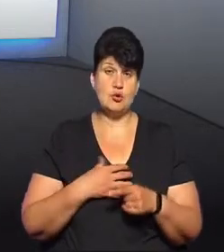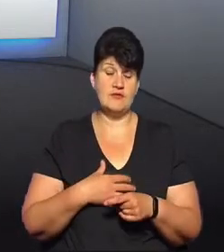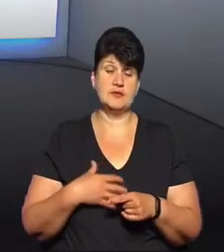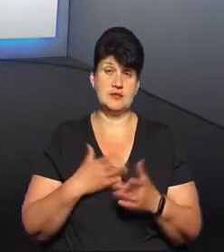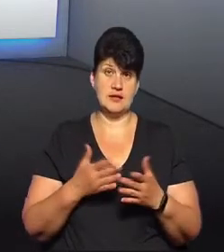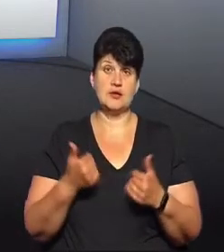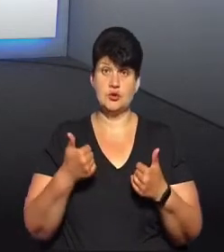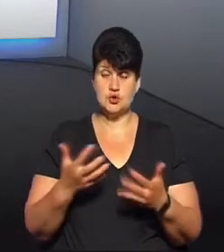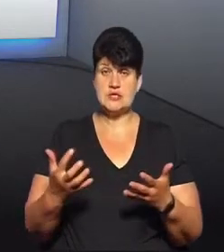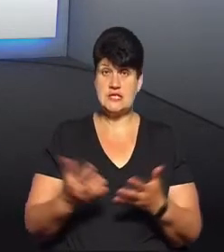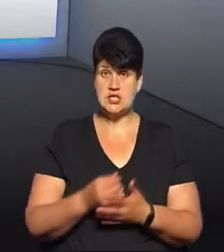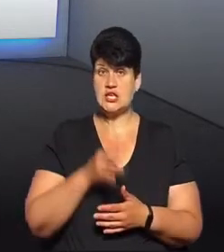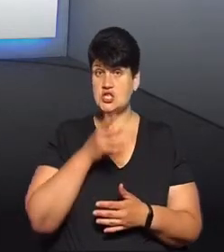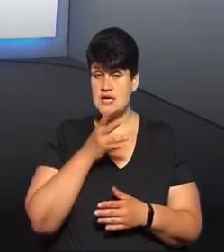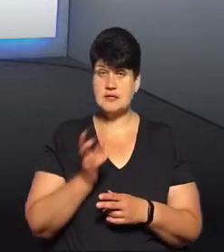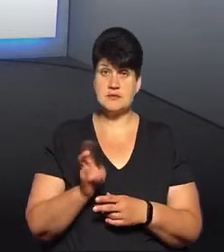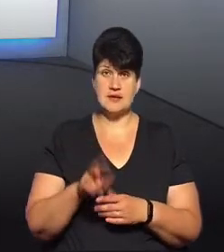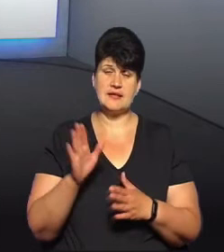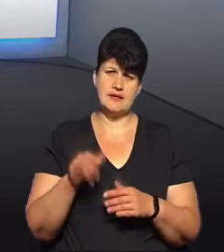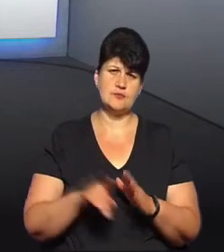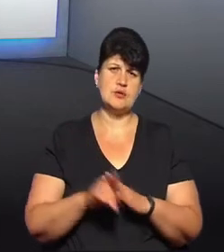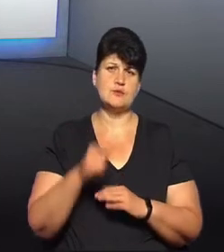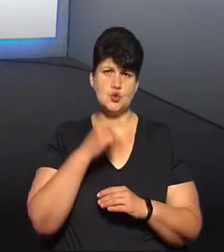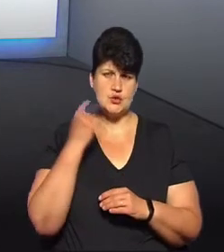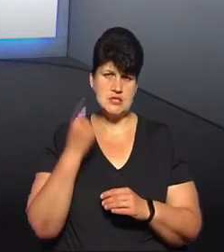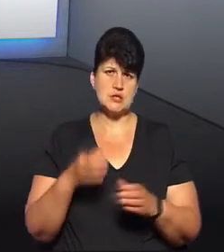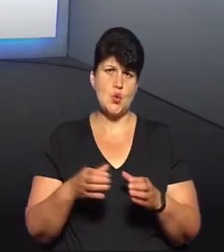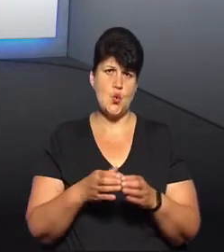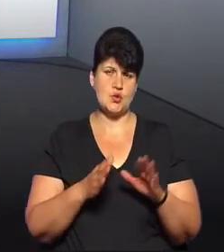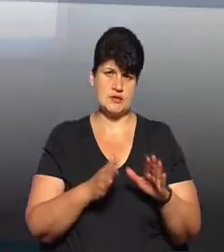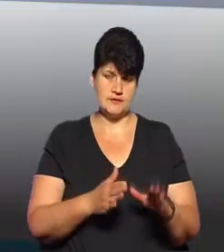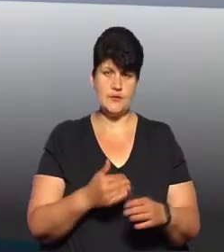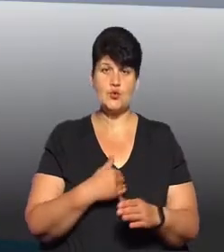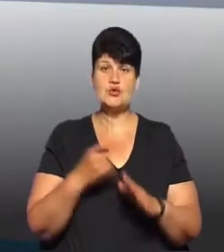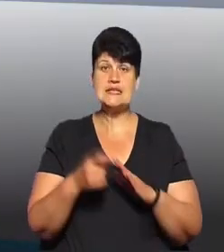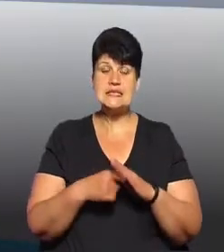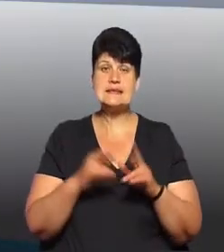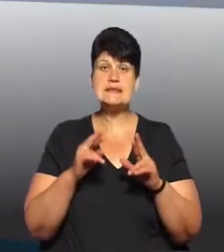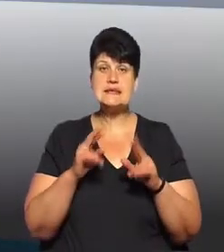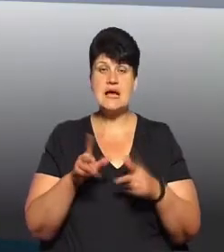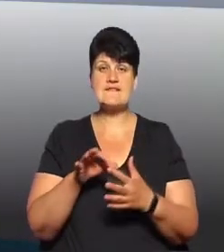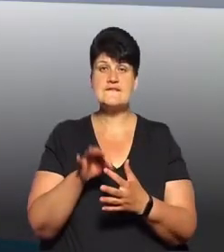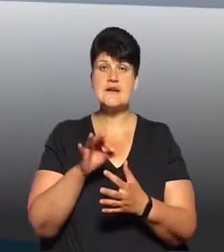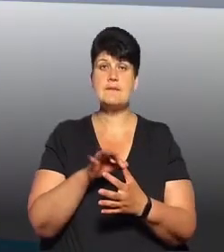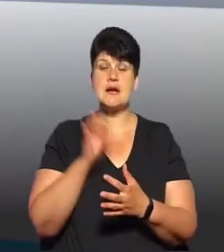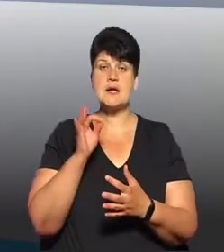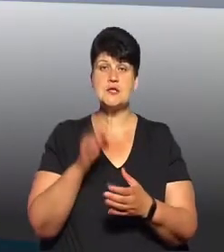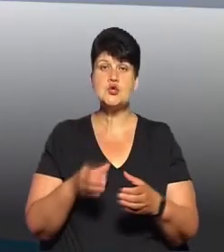і завітали. Давайте з російських гуртів. І взагалі з гуртів. Хочеться дізнатися, як відбувається підбір гуртів на фестивалі, хто це